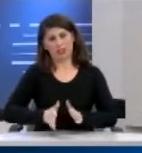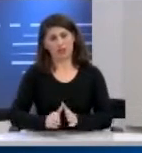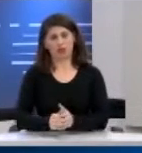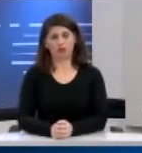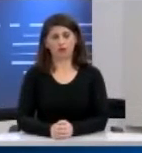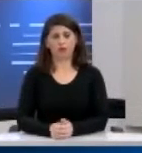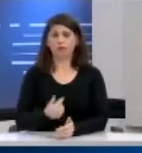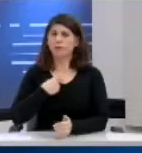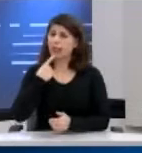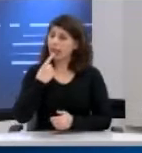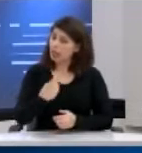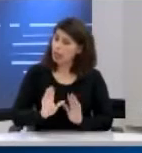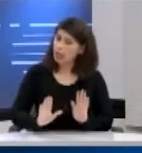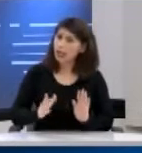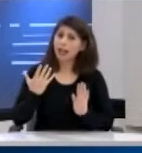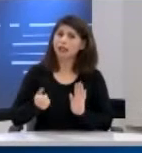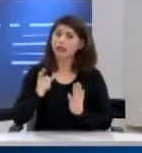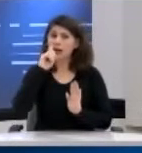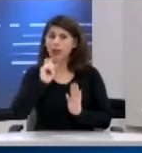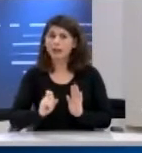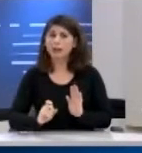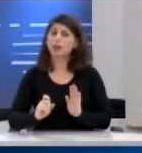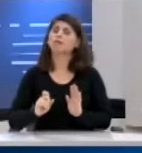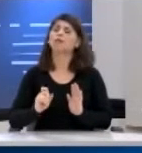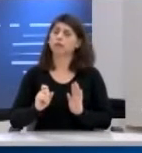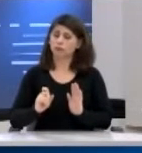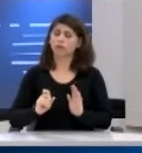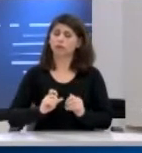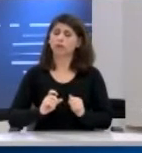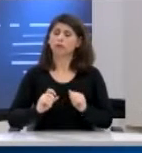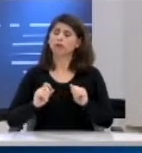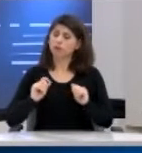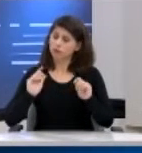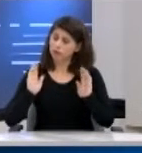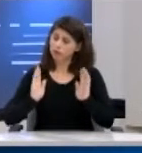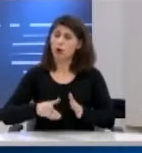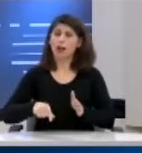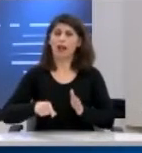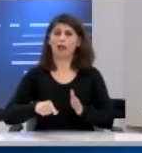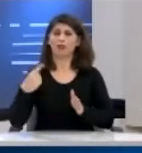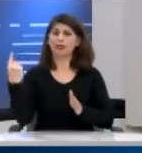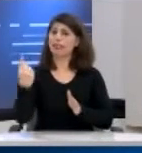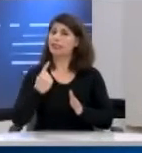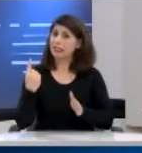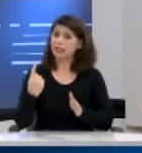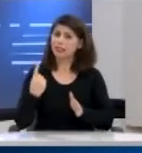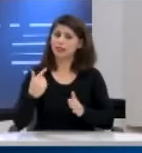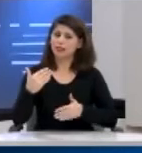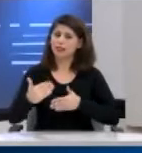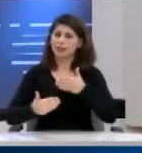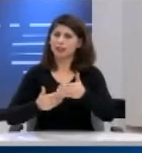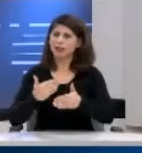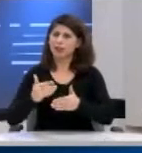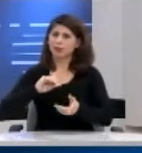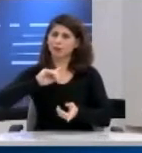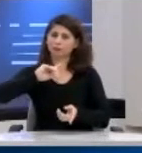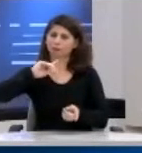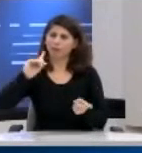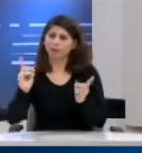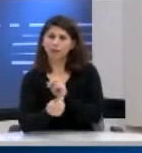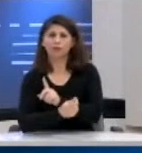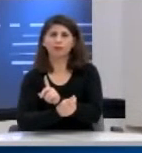Και θα έλεγα ότι αποτελεί αναγκαία και ικανή συνθήκη για τη σταδιακή ανατροπή των τάσεων επιδείνωσης